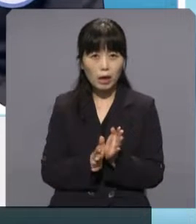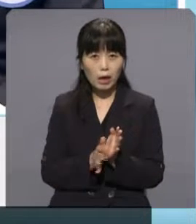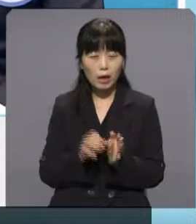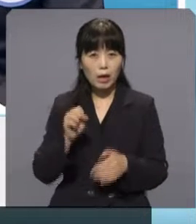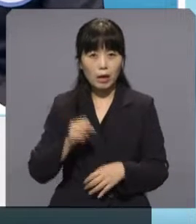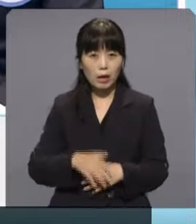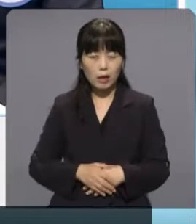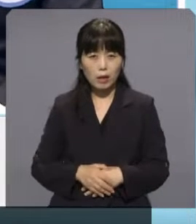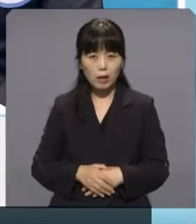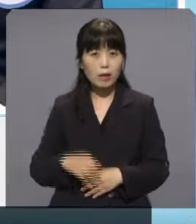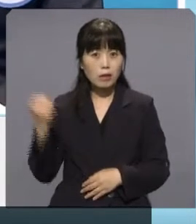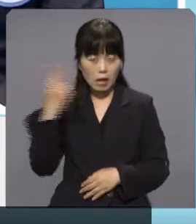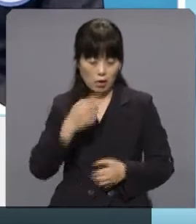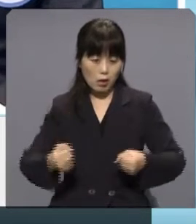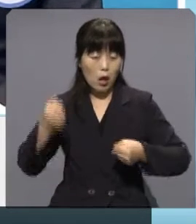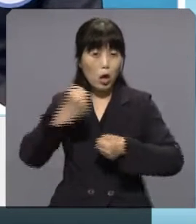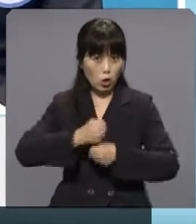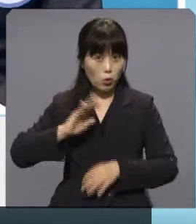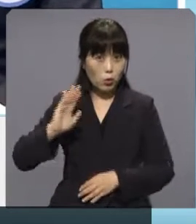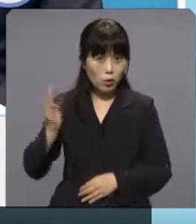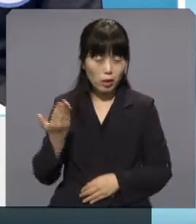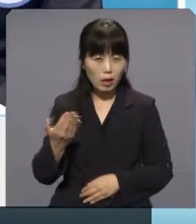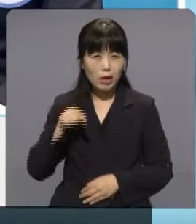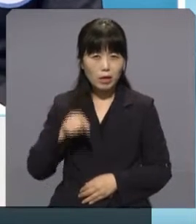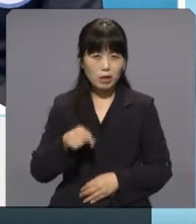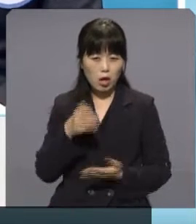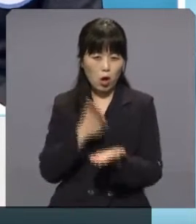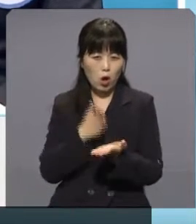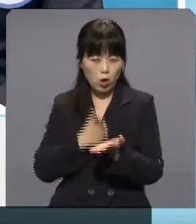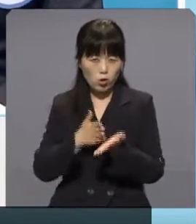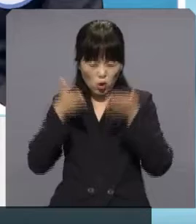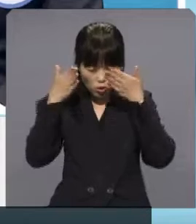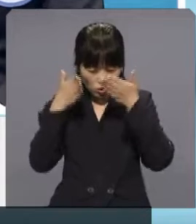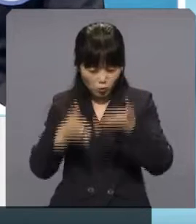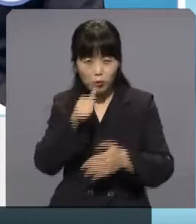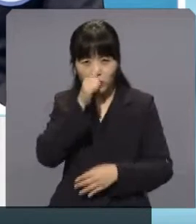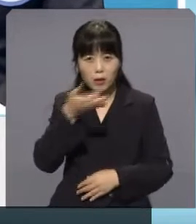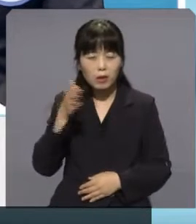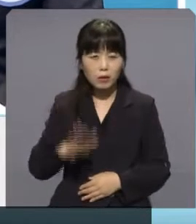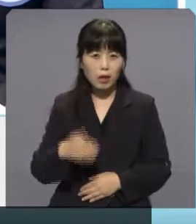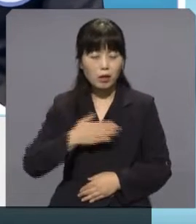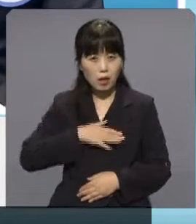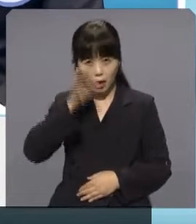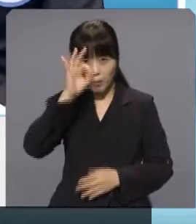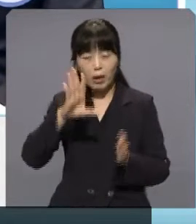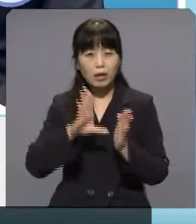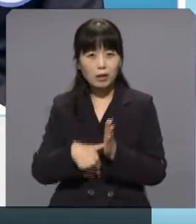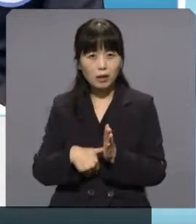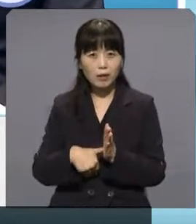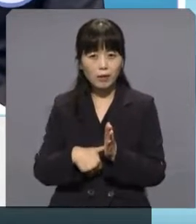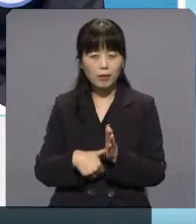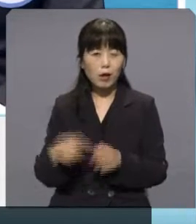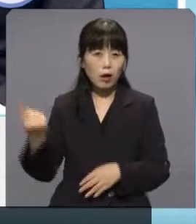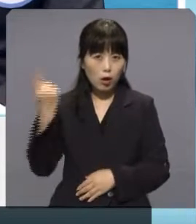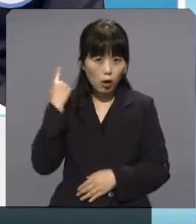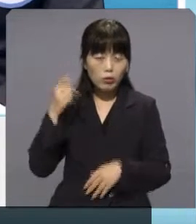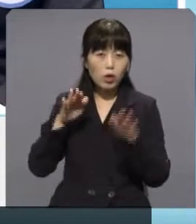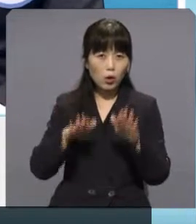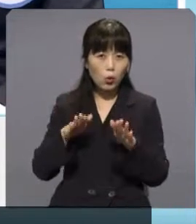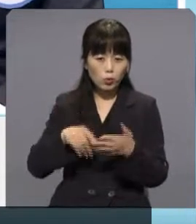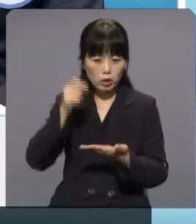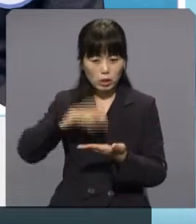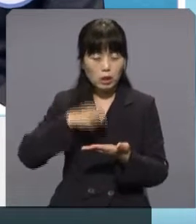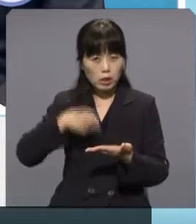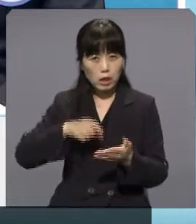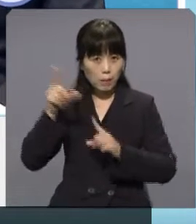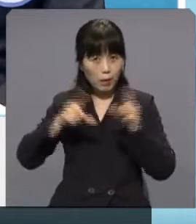야성이 되살아나는 거 아니냐. 뭐 이러면서 언론도 아마 초집중을 이제 할 텐데 제가 보기에는 뭐 어제 오늘 뭐 기자들